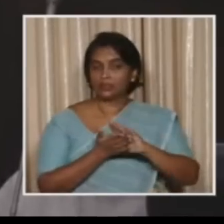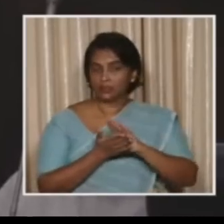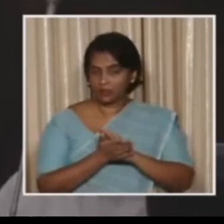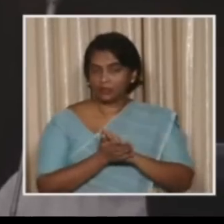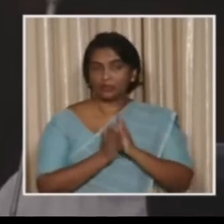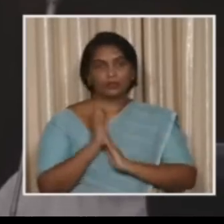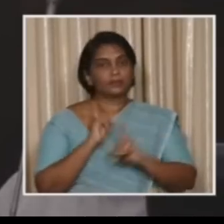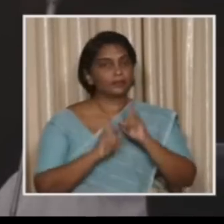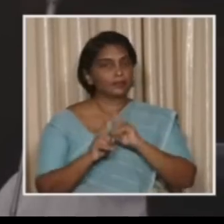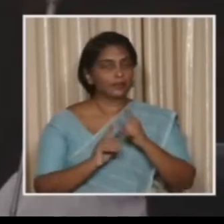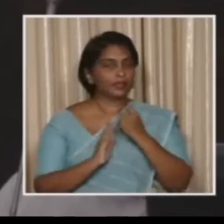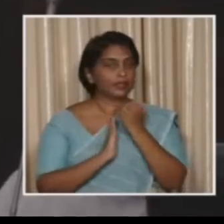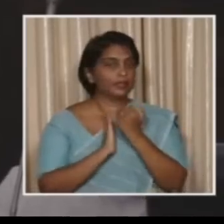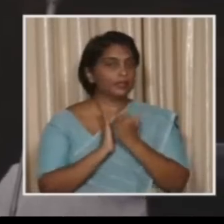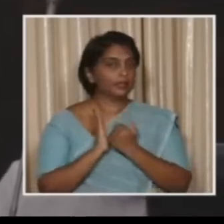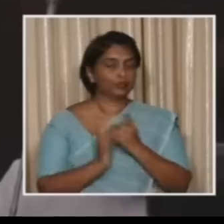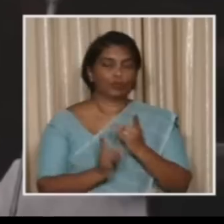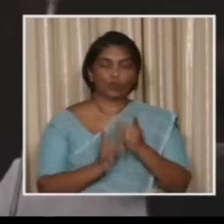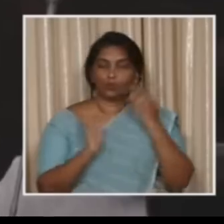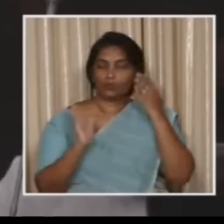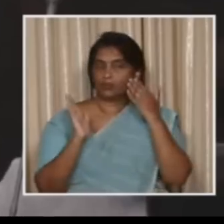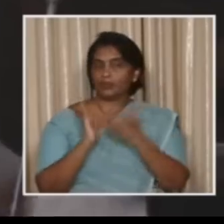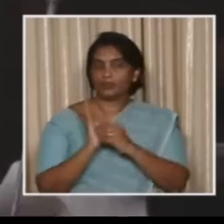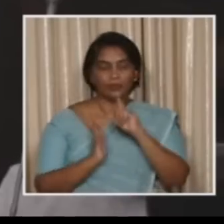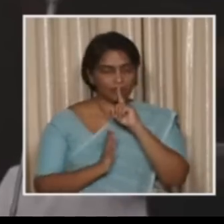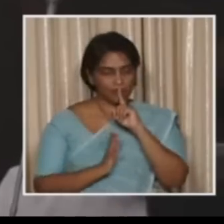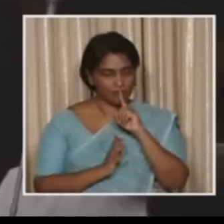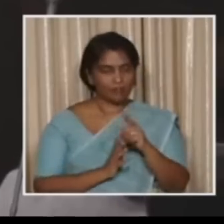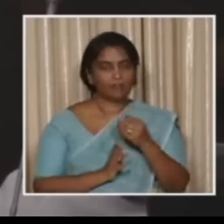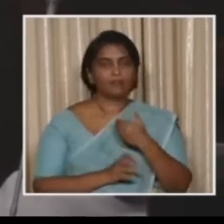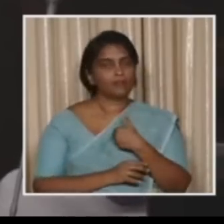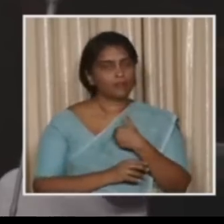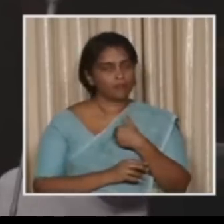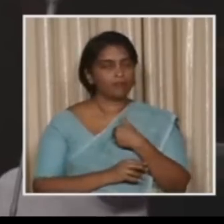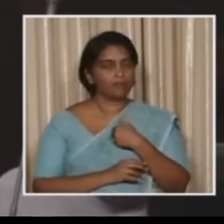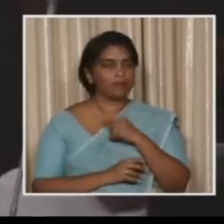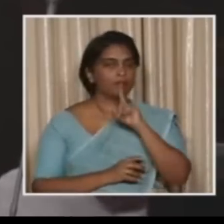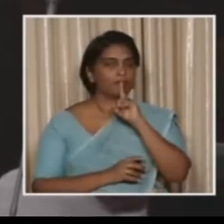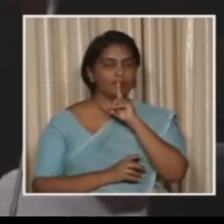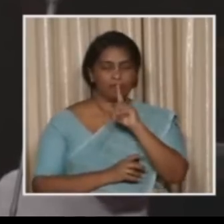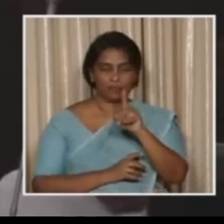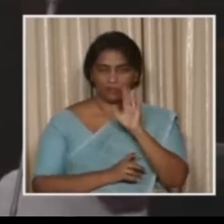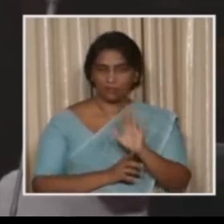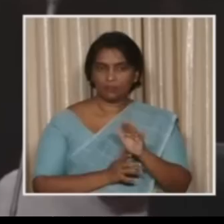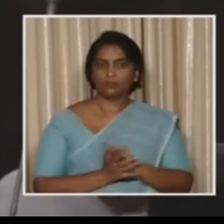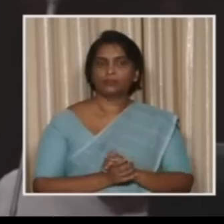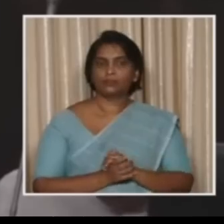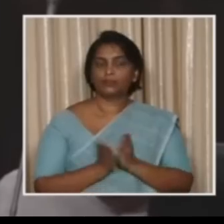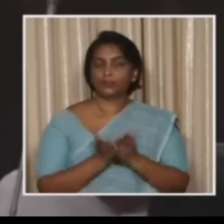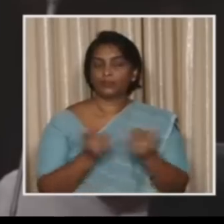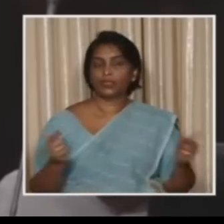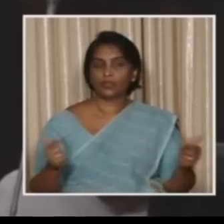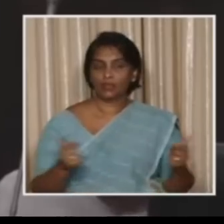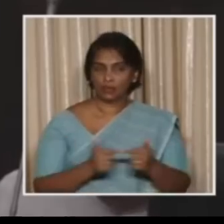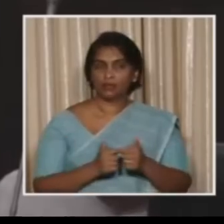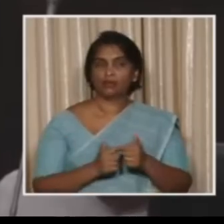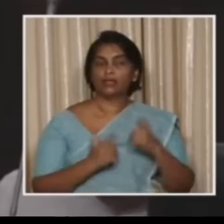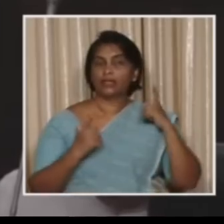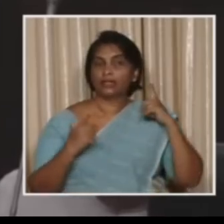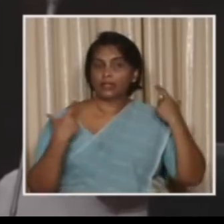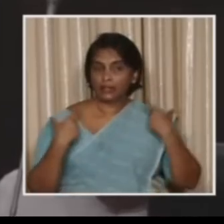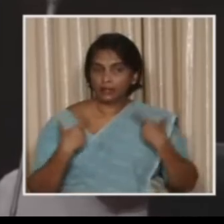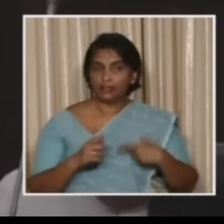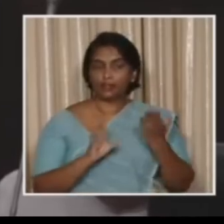தெரிவித்தார். இல்லையேல் மாகாண சபைகள் இல்லாது ஒழிக்கப்பட வேண்டுமென்று தெரிவித்த அவர், மக்கள் பிரதிநிதிகள் இல்லாமல் வெள்ளை